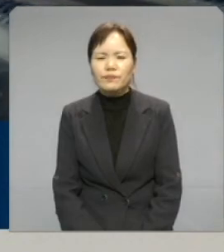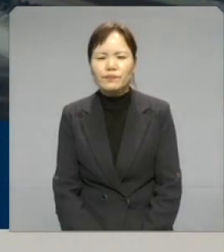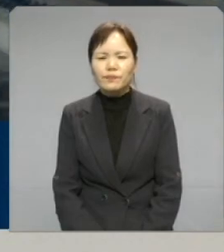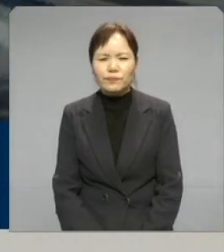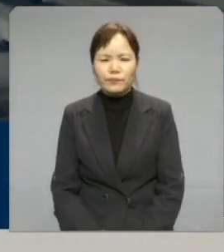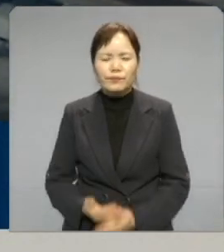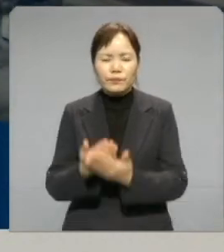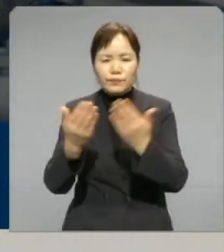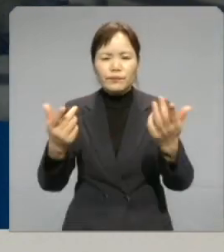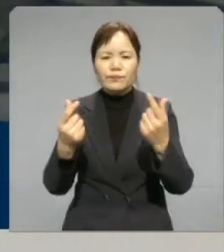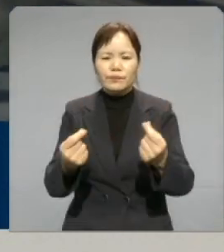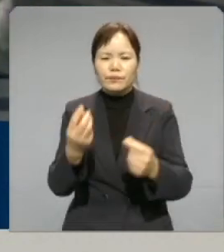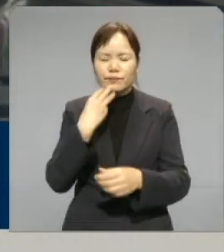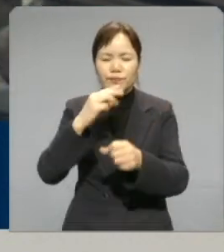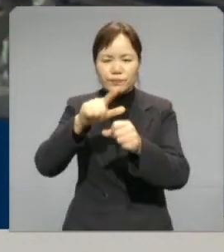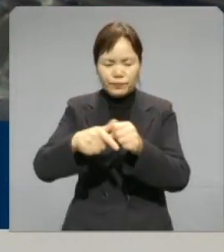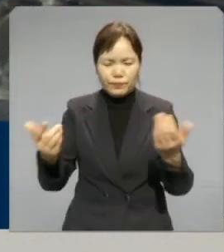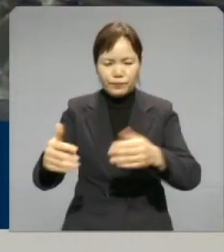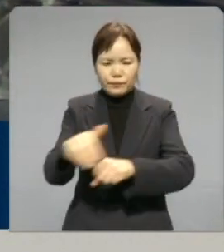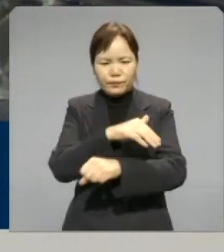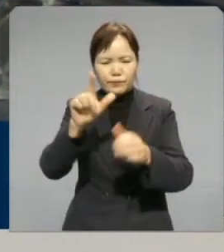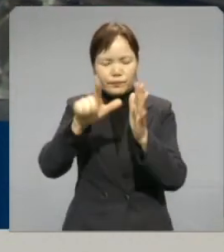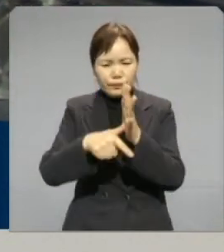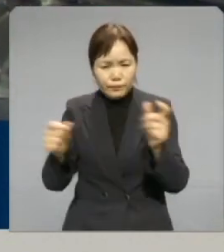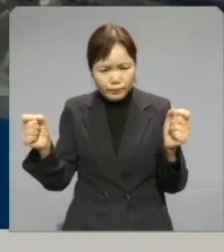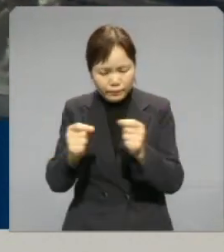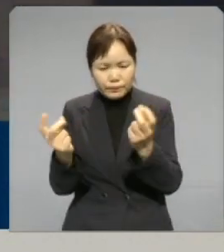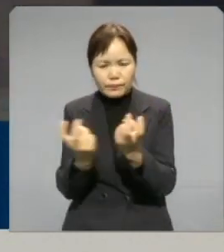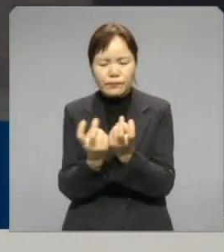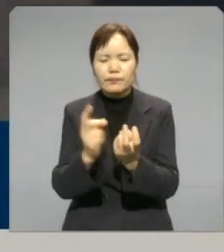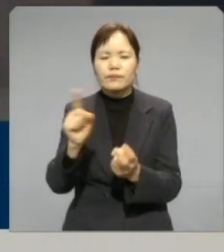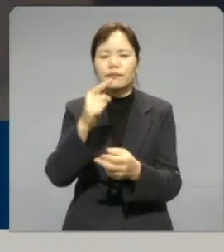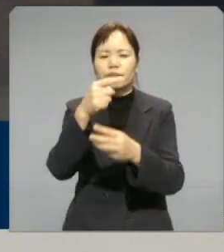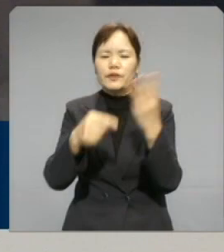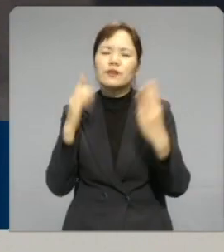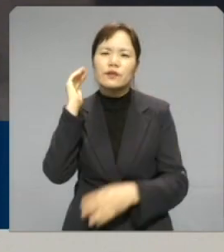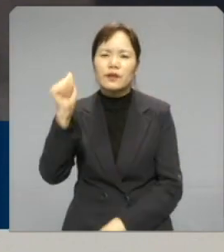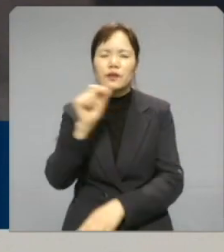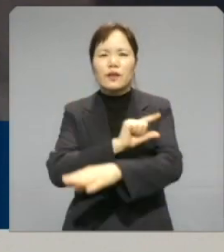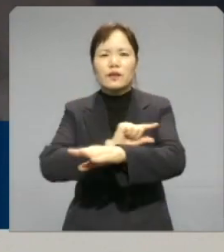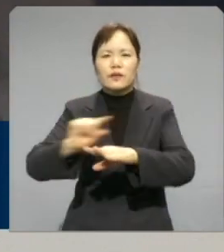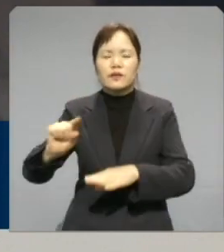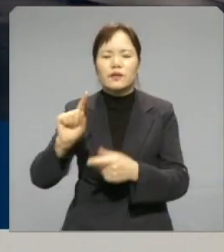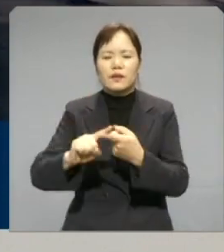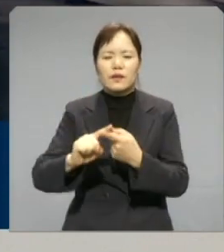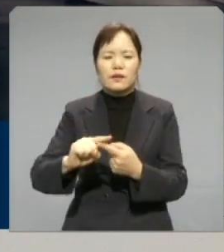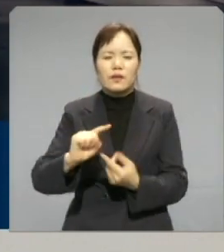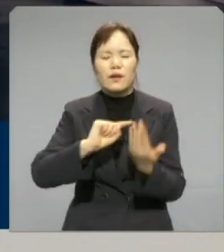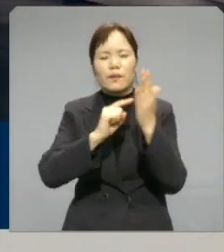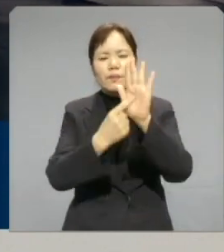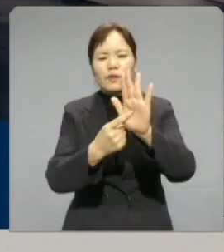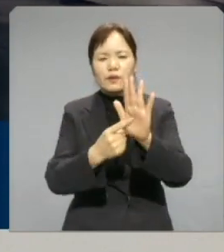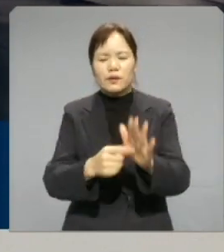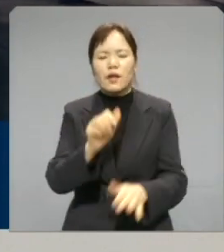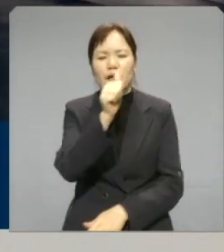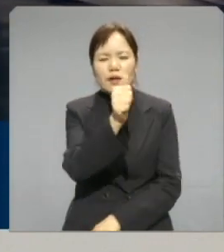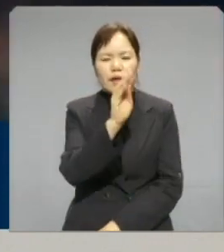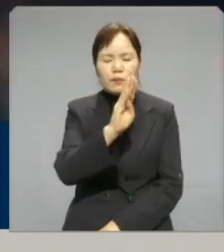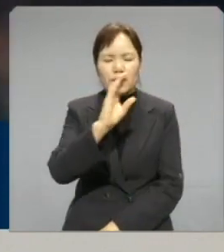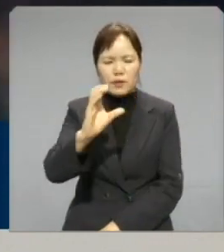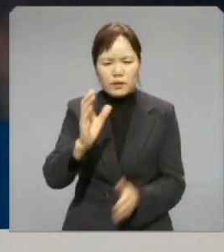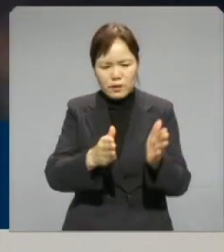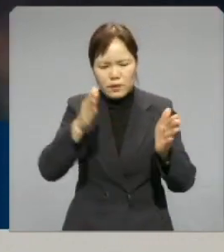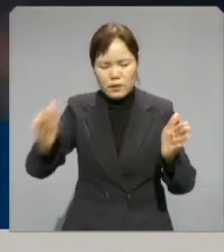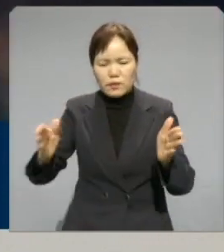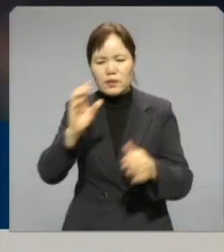방금 전해드린 것처럼 수도권 출퇴근 시간 단축 방안으로 윤석열 대통령은 GTX를 강조했는데요. ABC 노선은